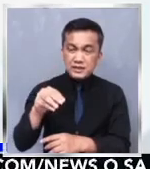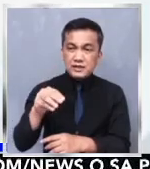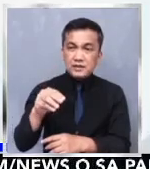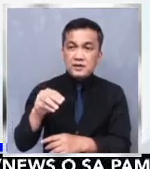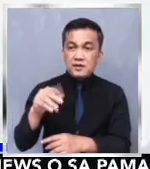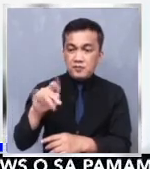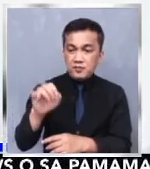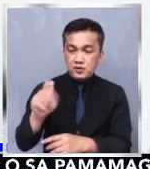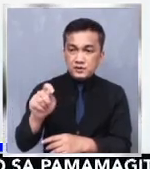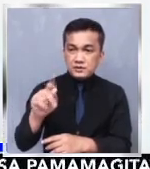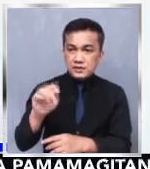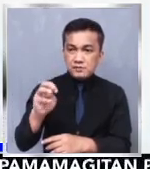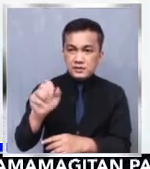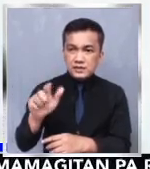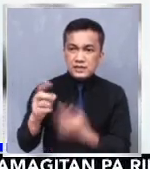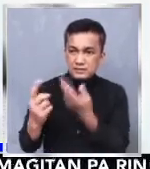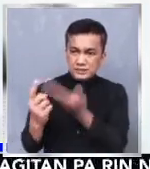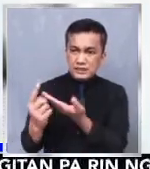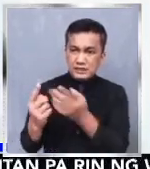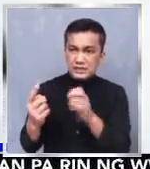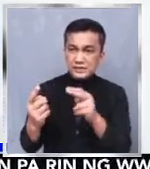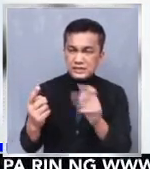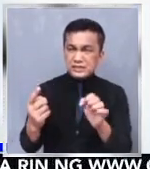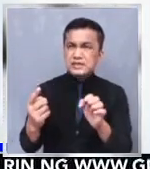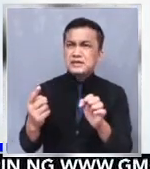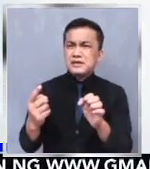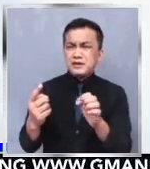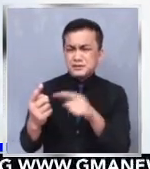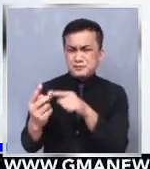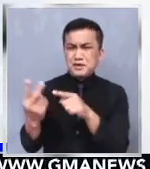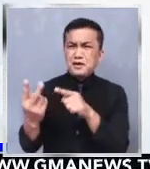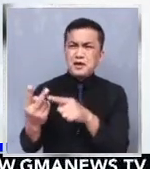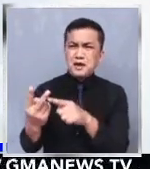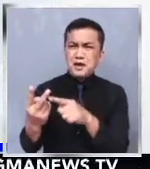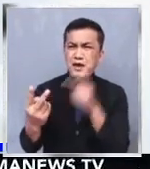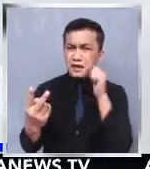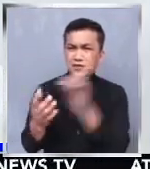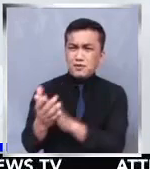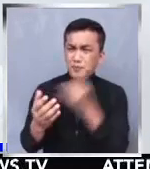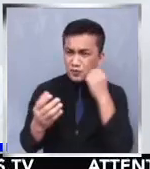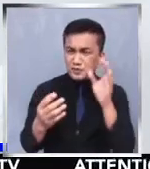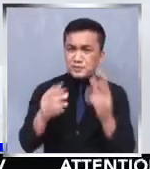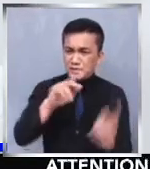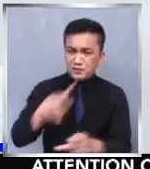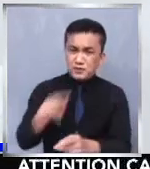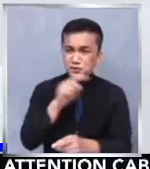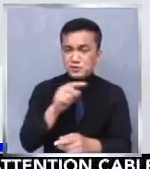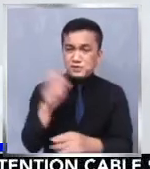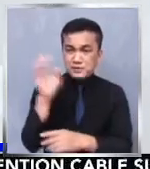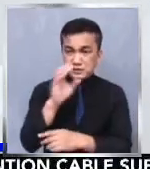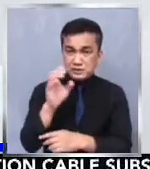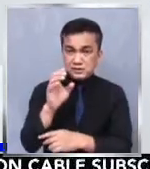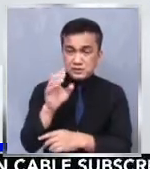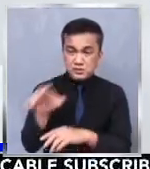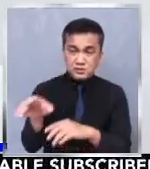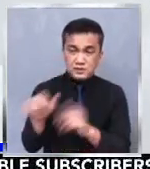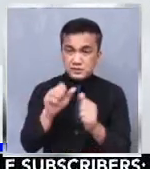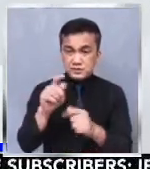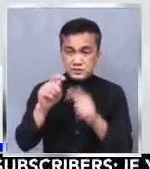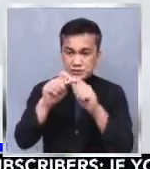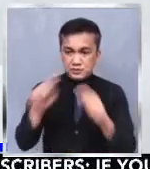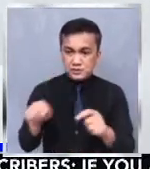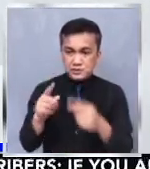kanyang asawa na pauwi sana ng Palawan para doon magpasko. Imbes na umalis pa ng terminal, nagpa siyang dito na